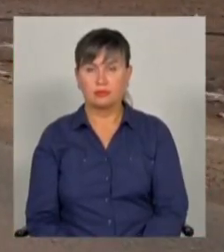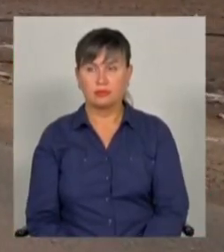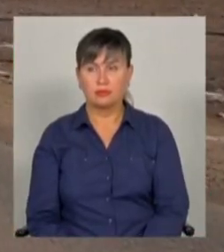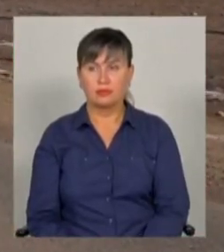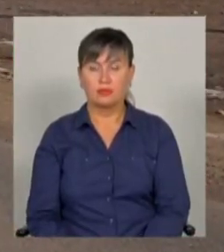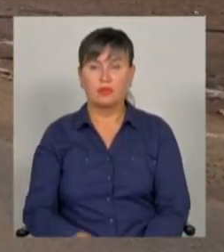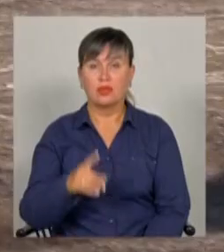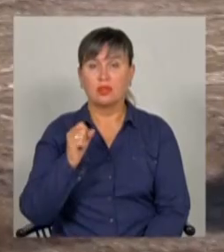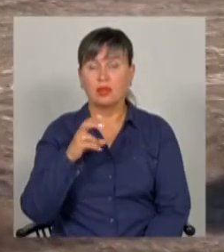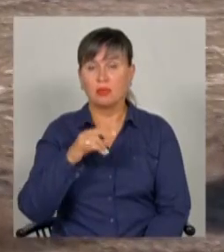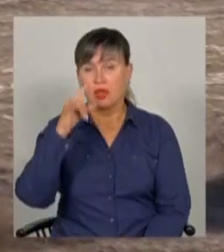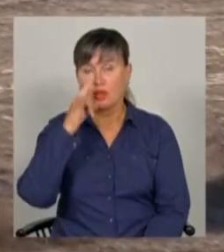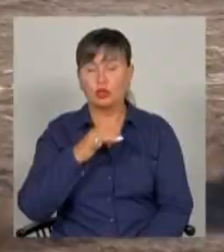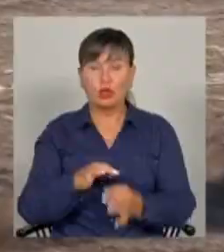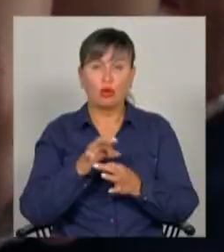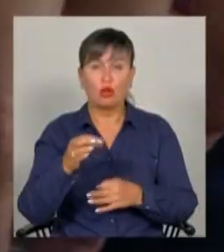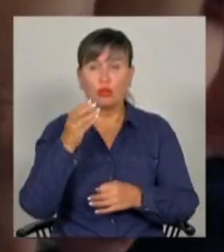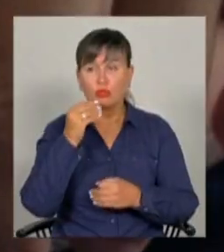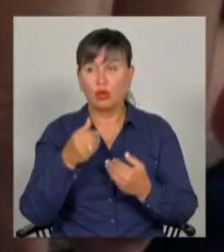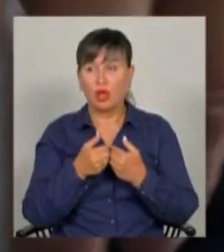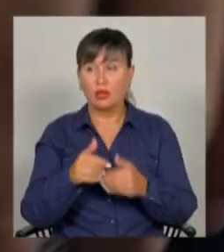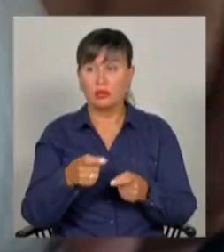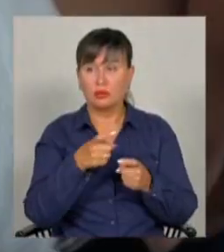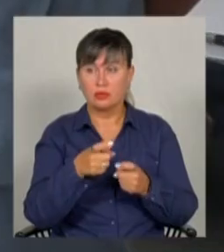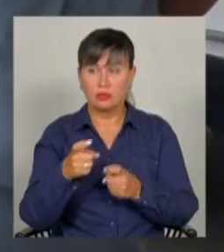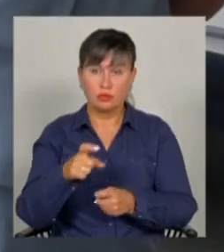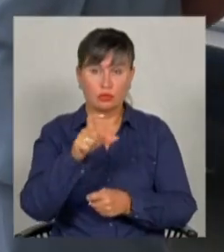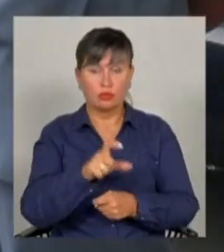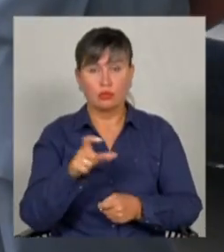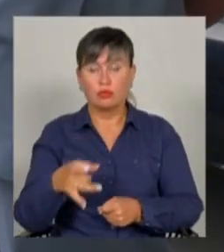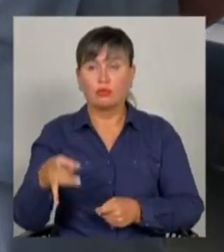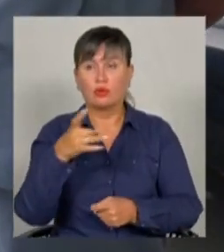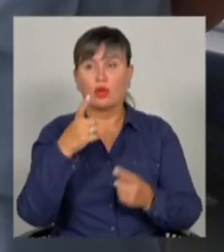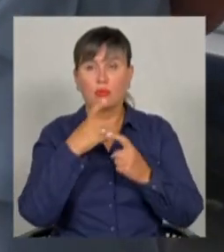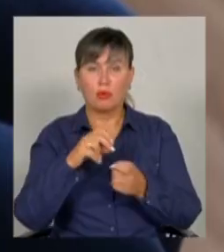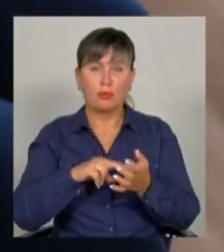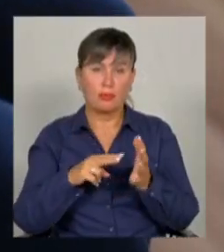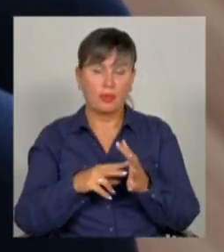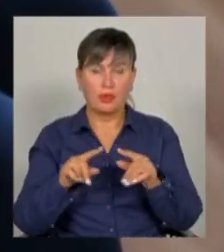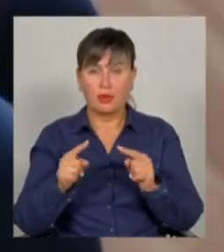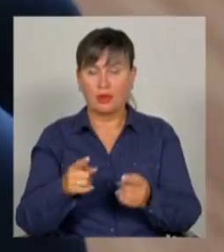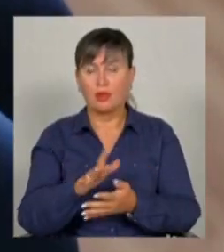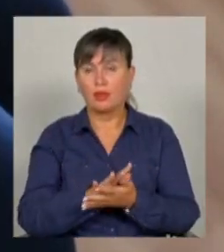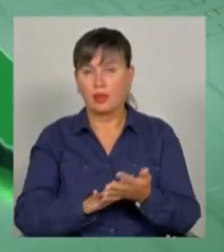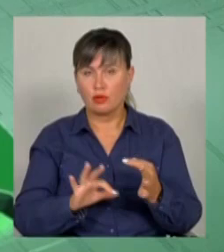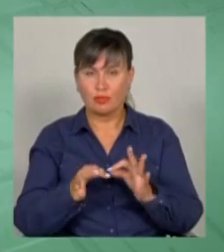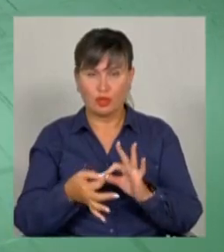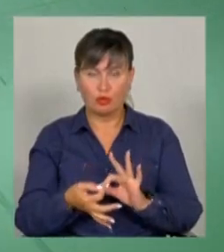В Западно-Казахстанской области мужчина открыл стрельбу по прохожим. В регионе объявили план перехват. Подробности в выпуске.